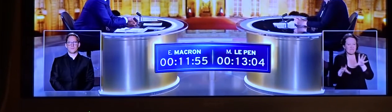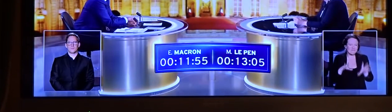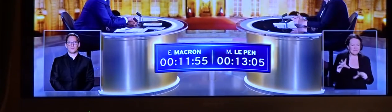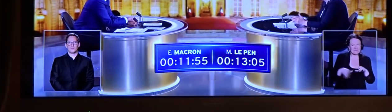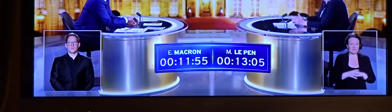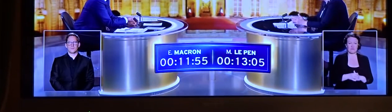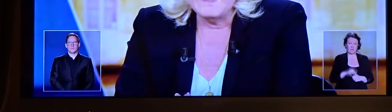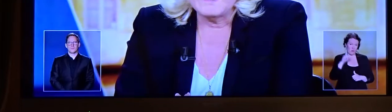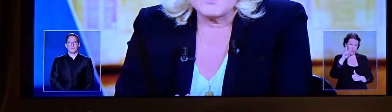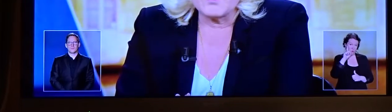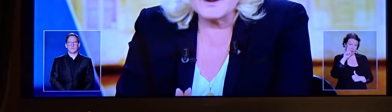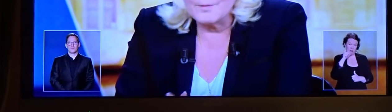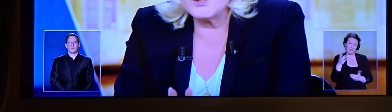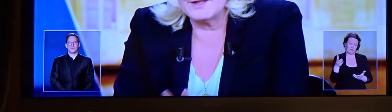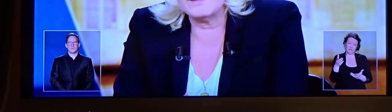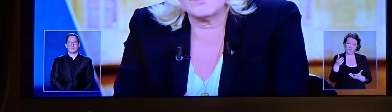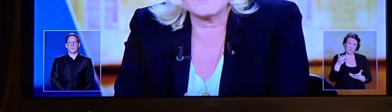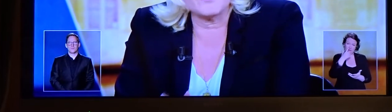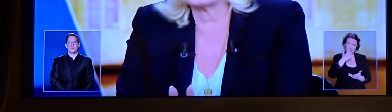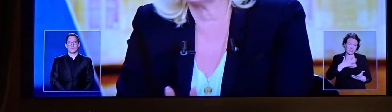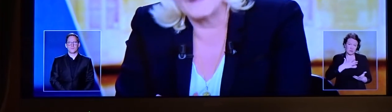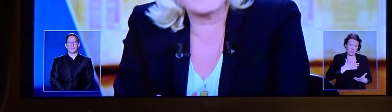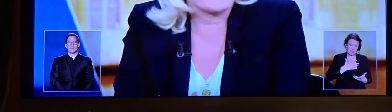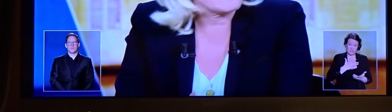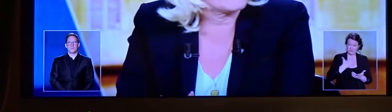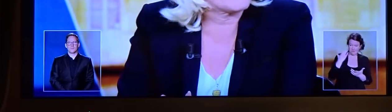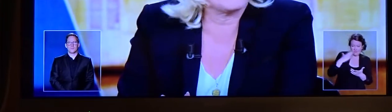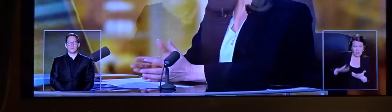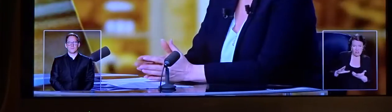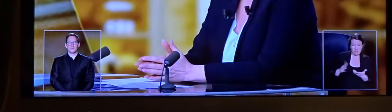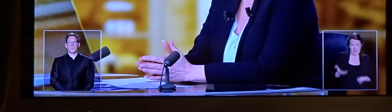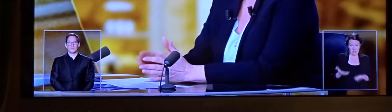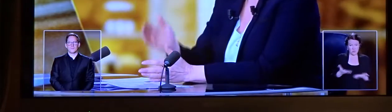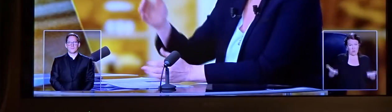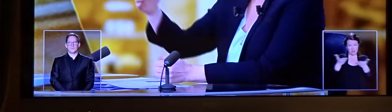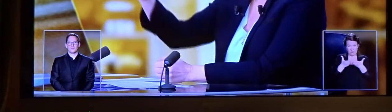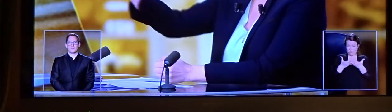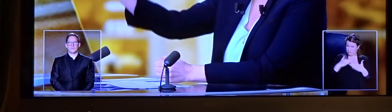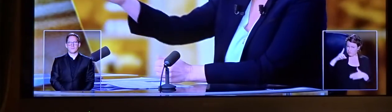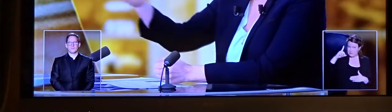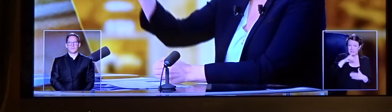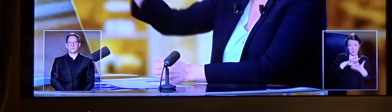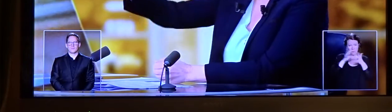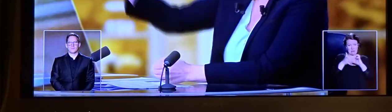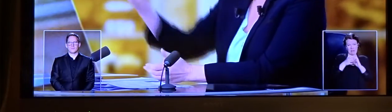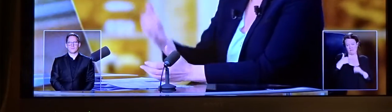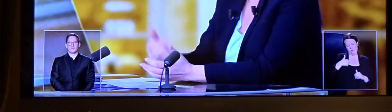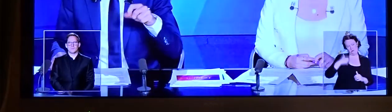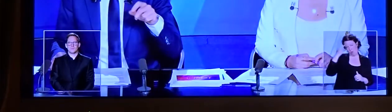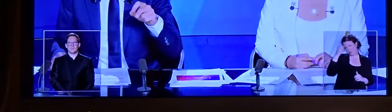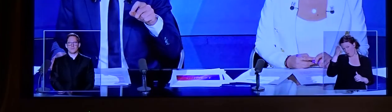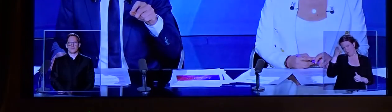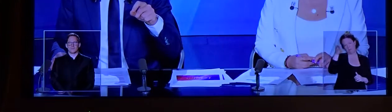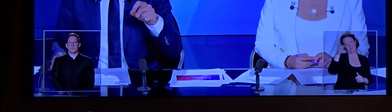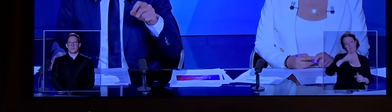que je crois, encore une fois, que l'on est obligé, dans un monde complexe comme celui-là, de se projeter à moyen et à